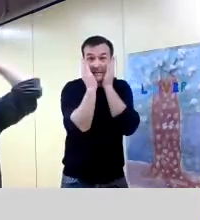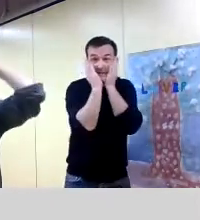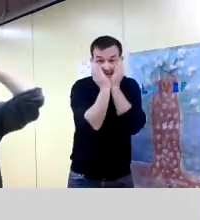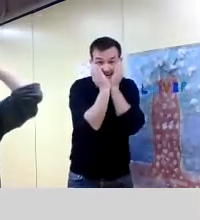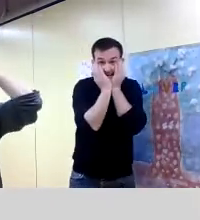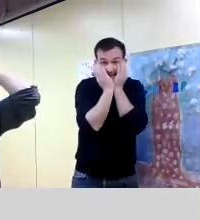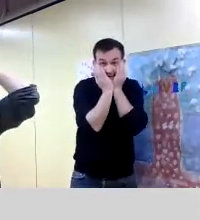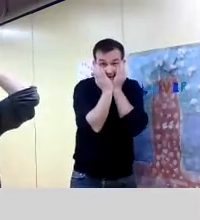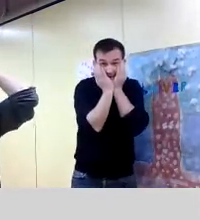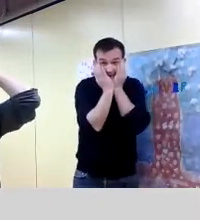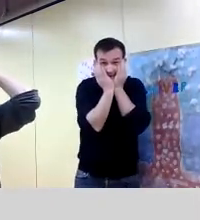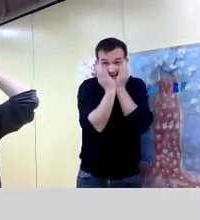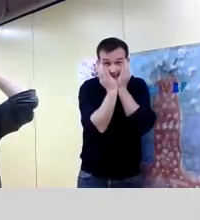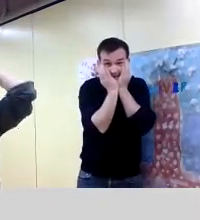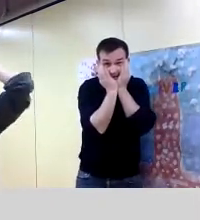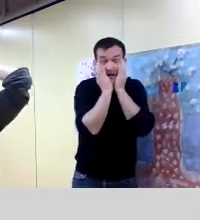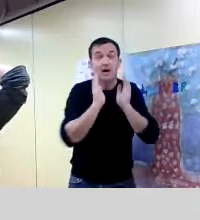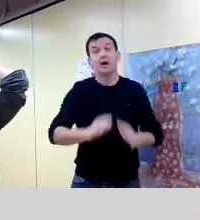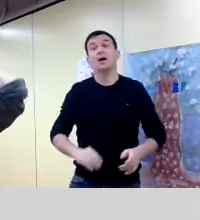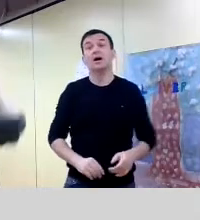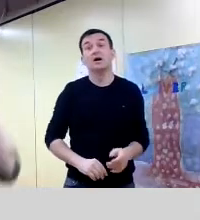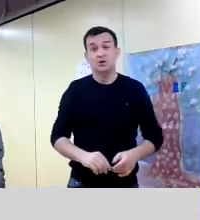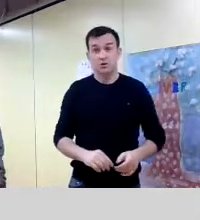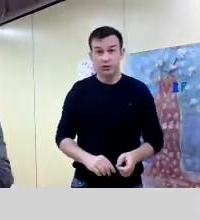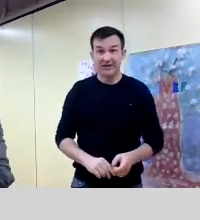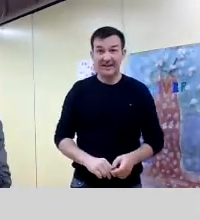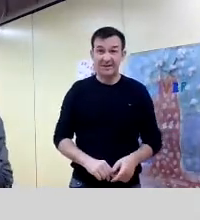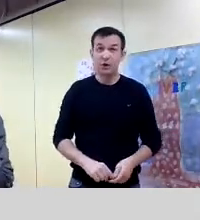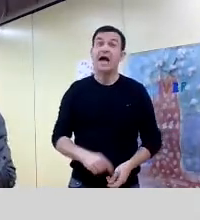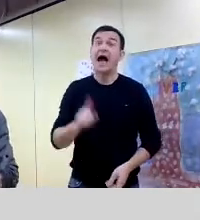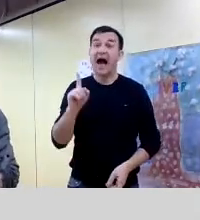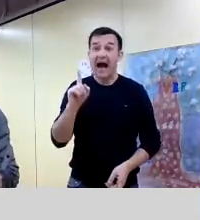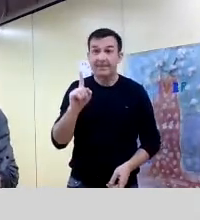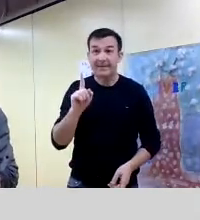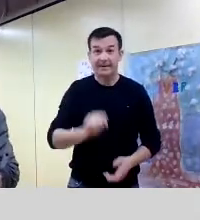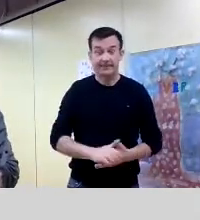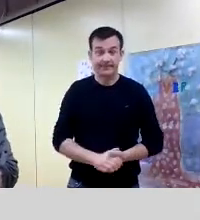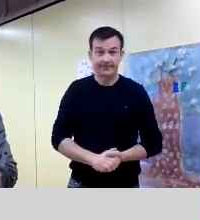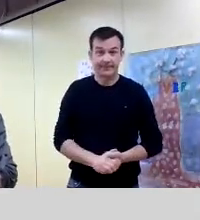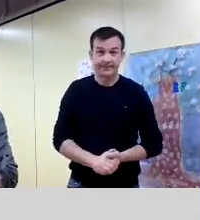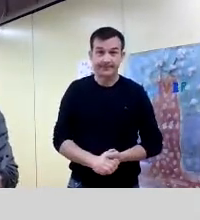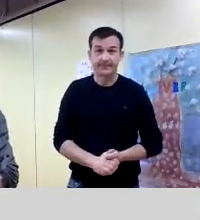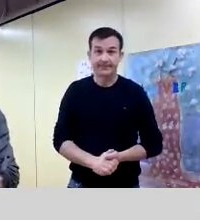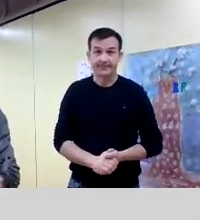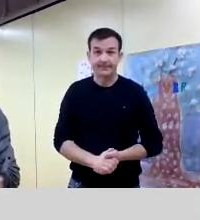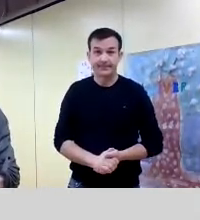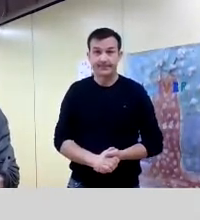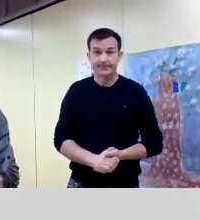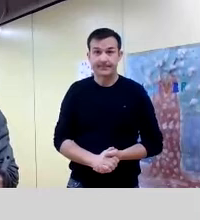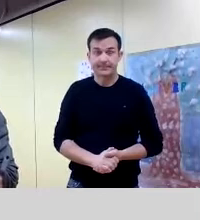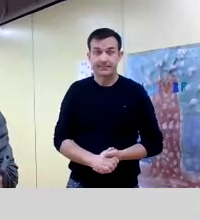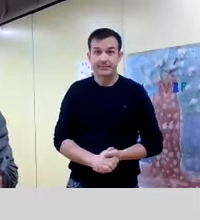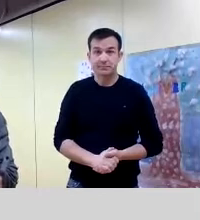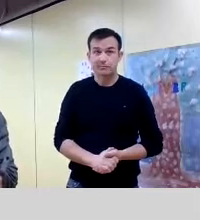ça, c'est une erreur. Pas. Ah. Ah, je vais à l'école à pied. Bien sûr.